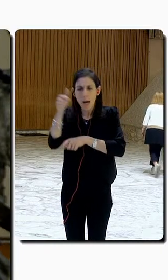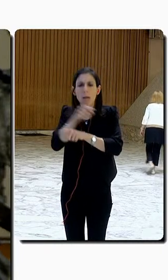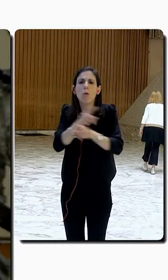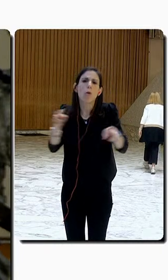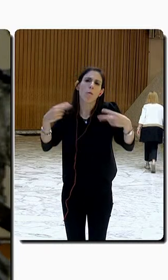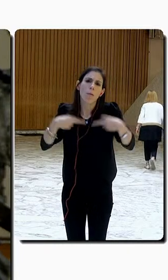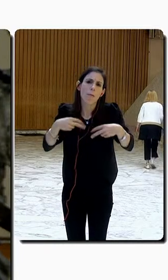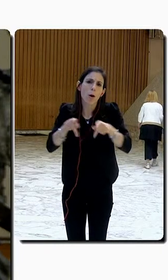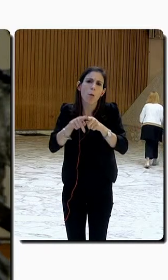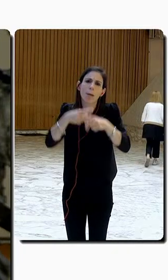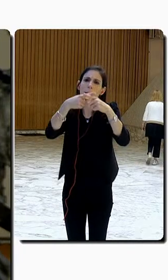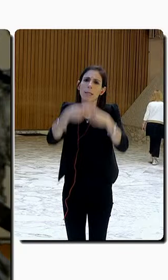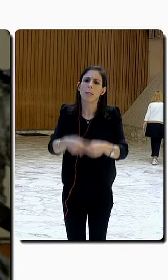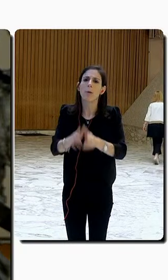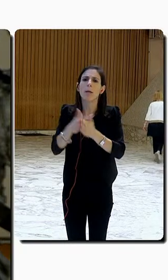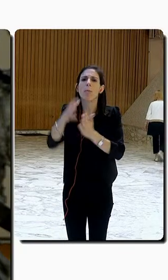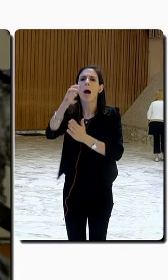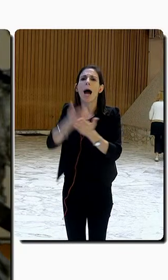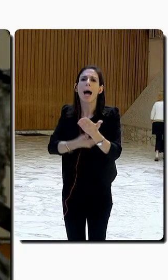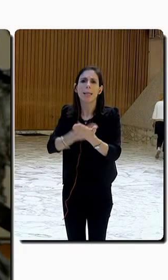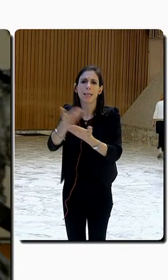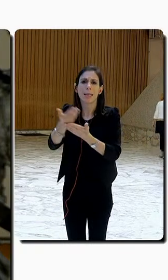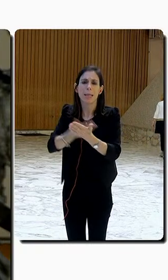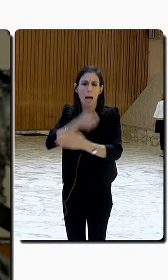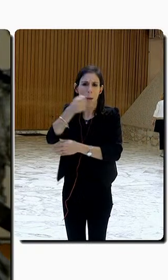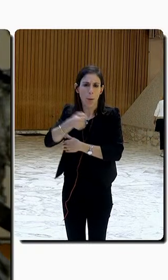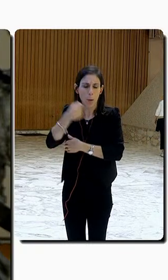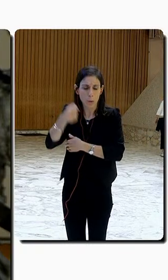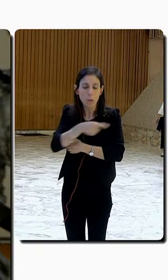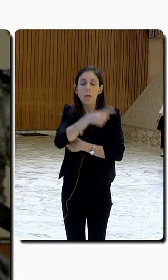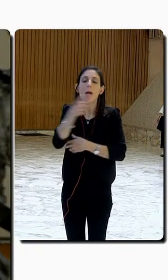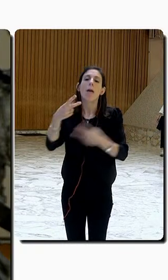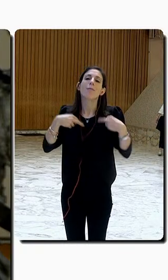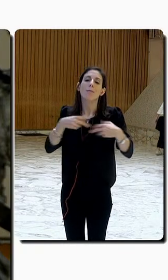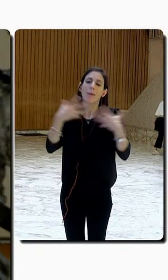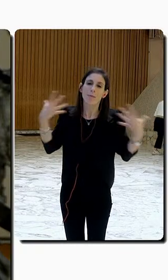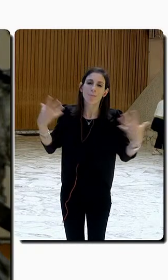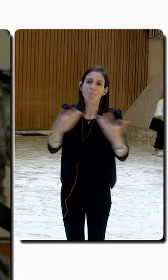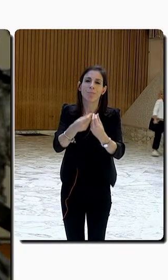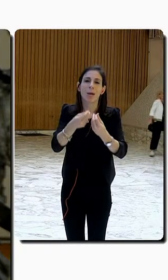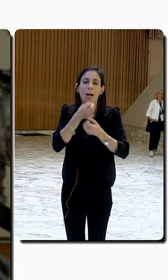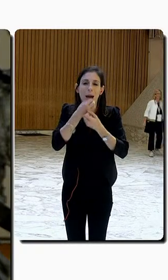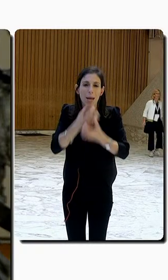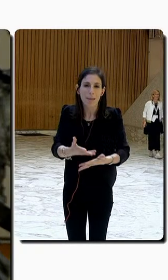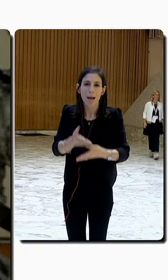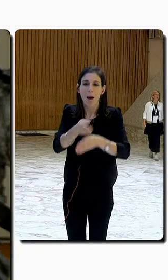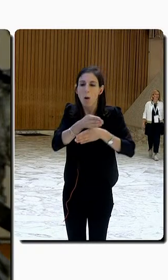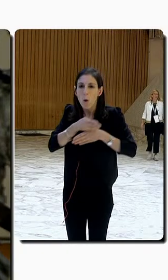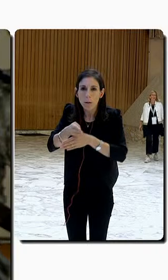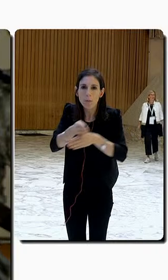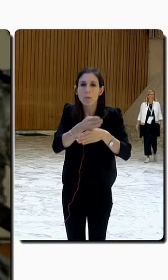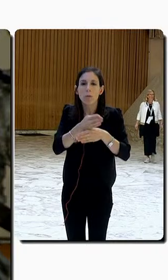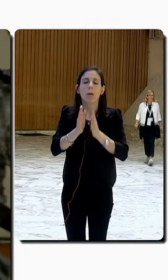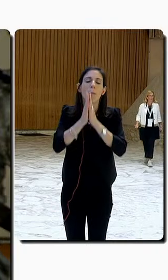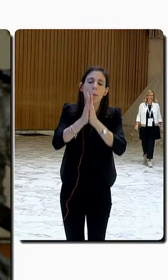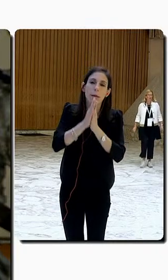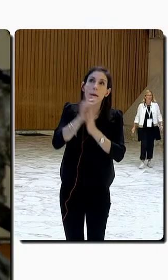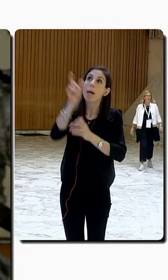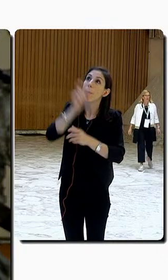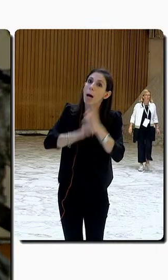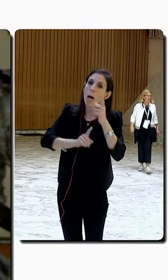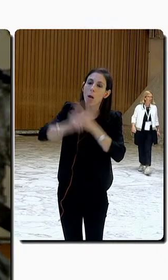des Apôtres, unis dans la charité, le partage, la prière, la parole de Dieu et la fraction du pain.